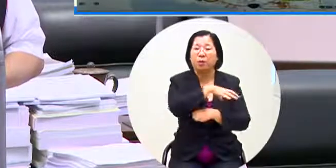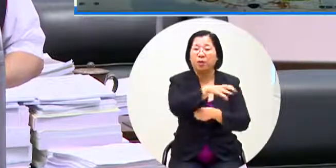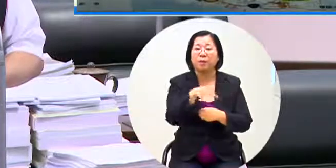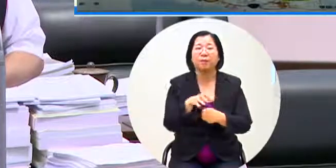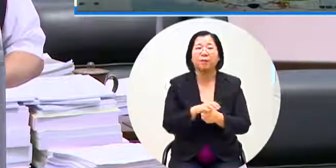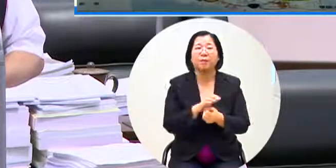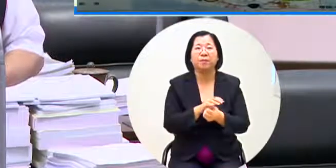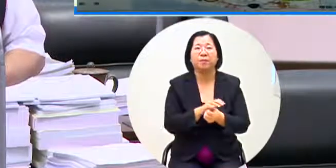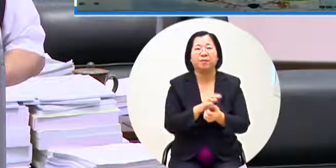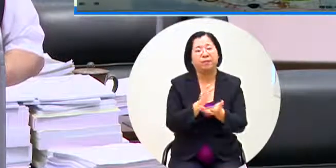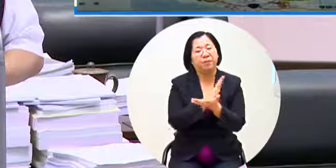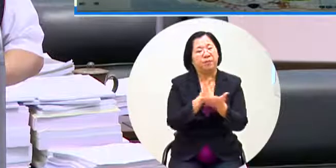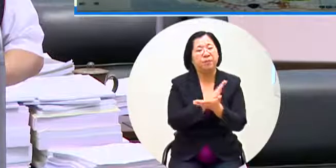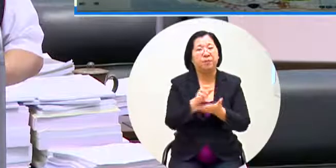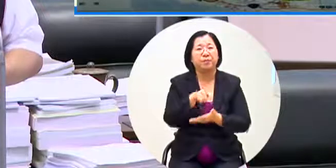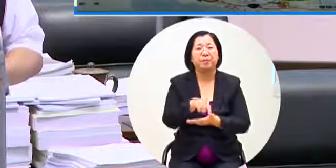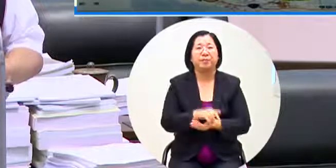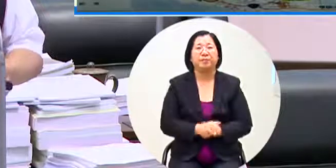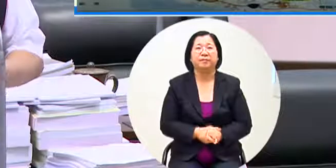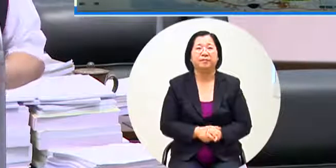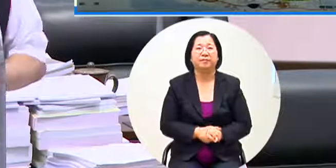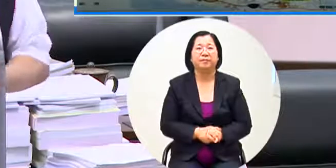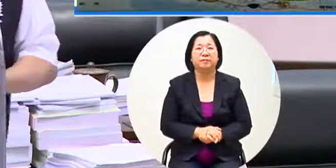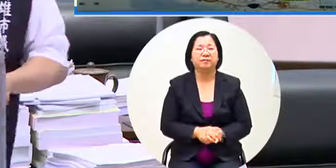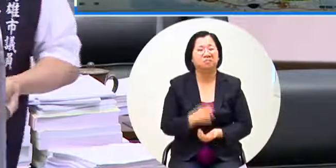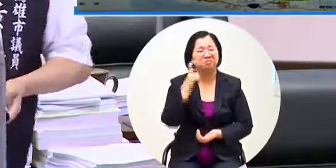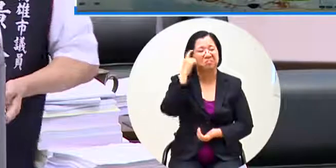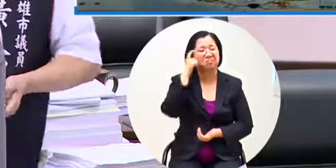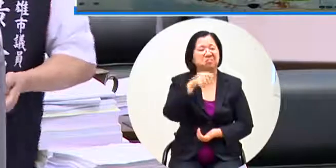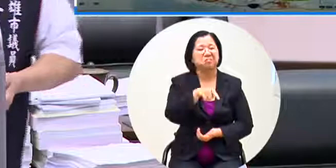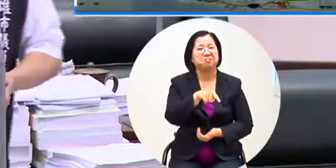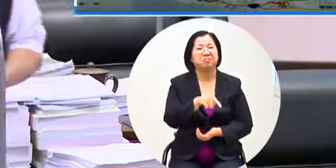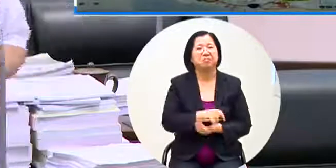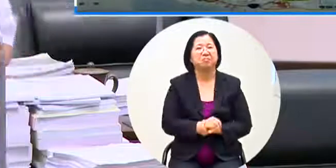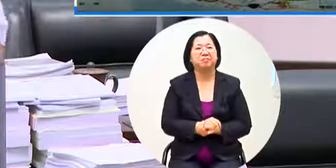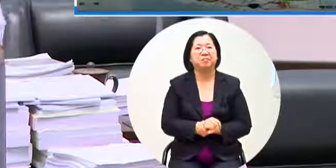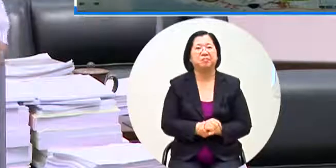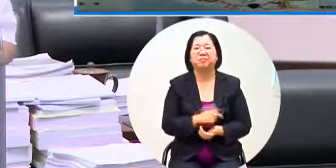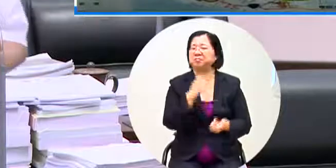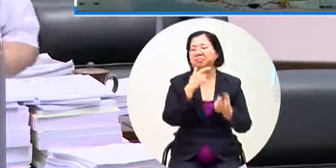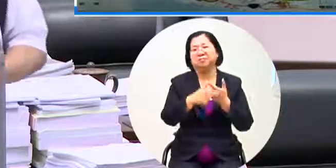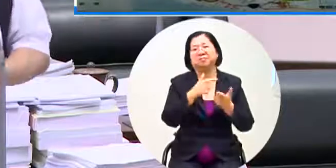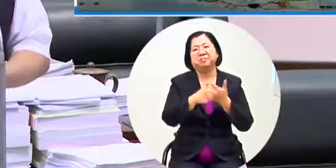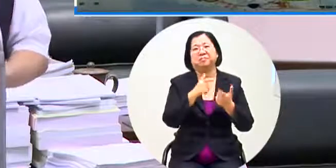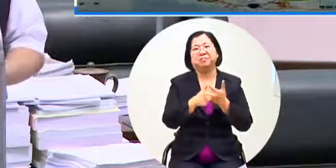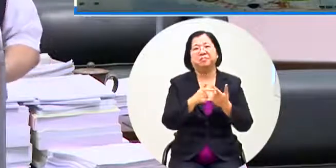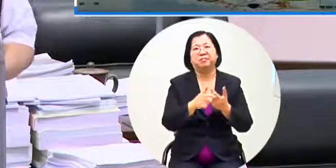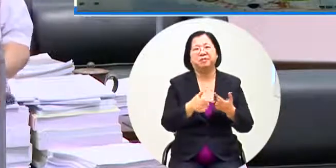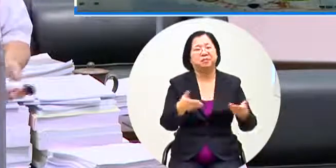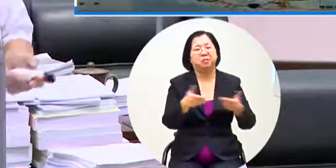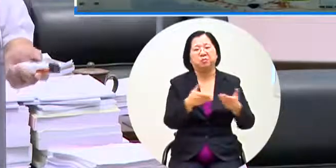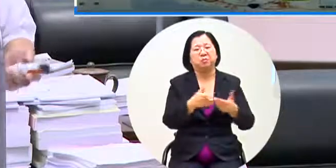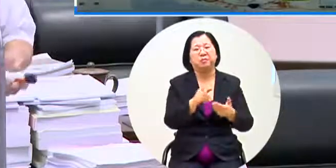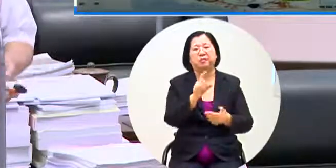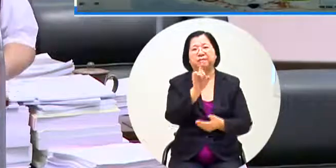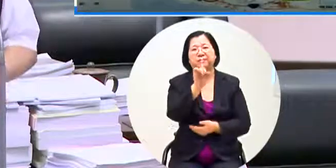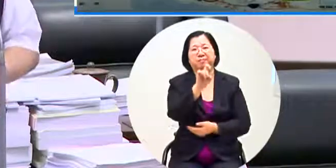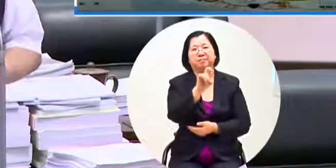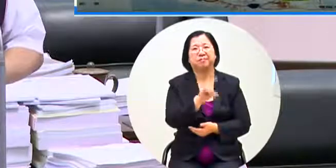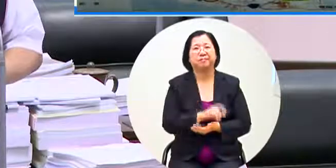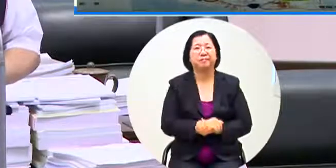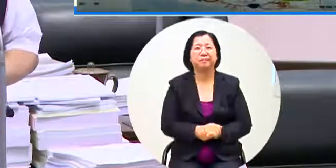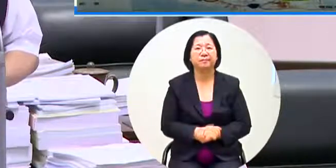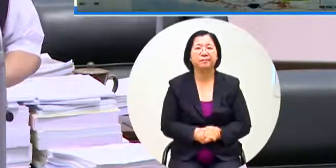遐嘛一直认为讲，实在是无适宜去做开发了吼。啊，像这条国道七号